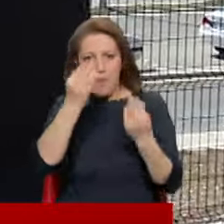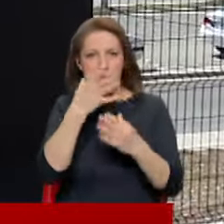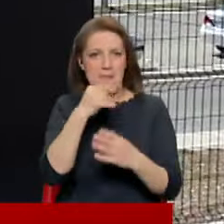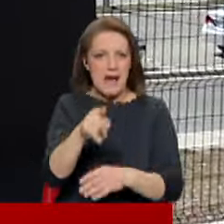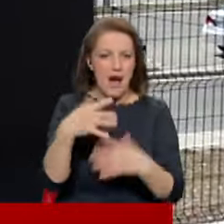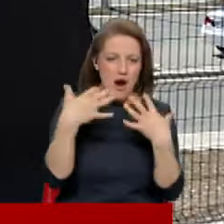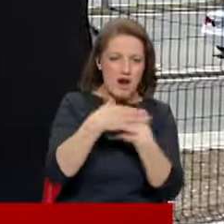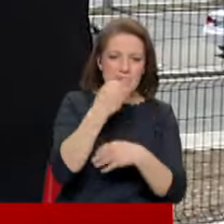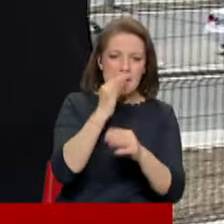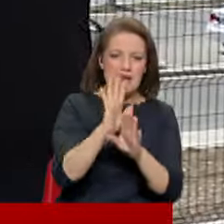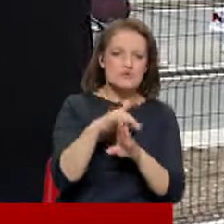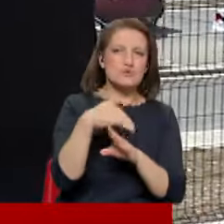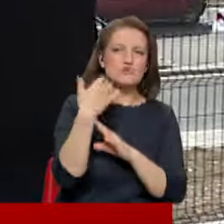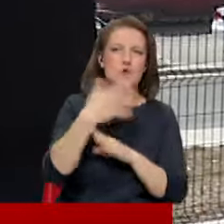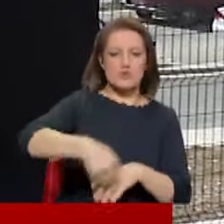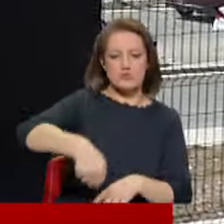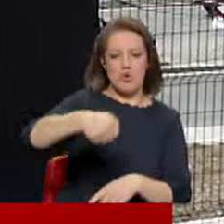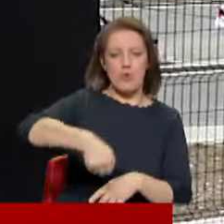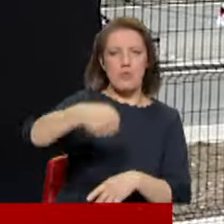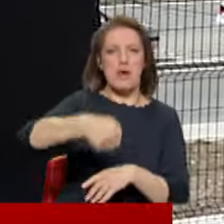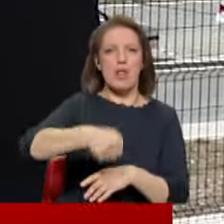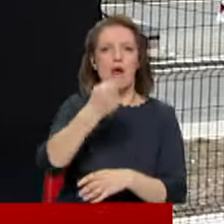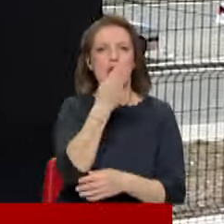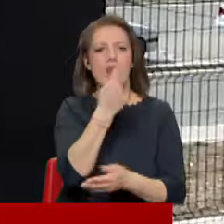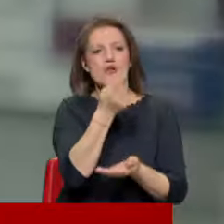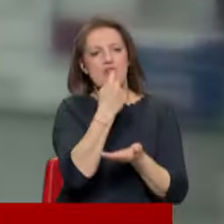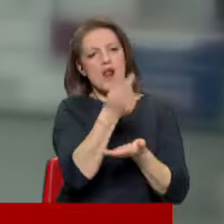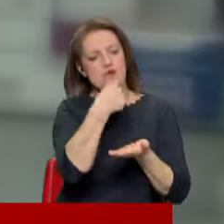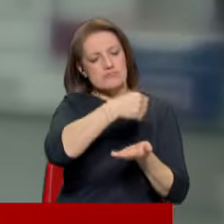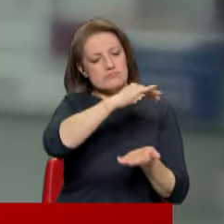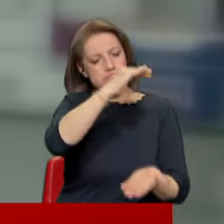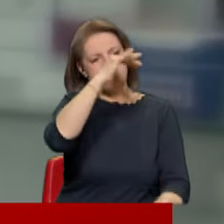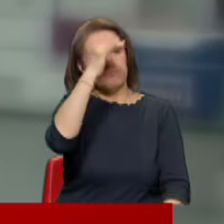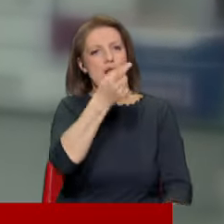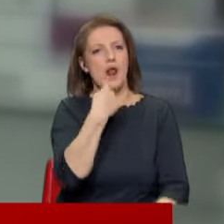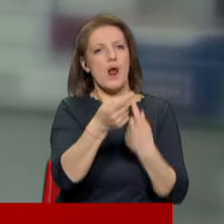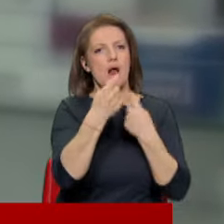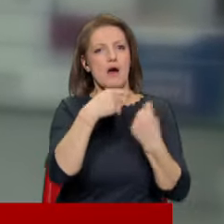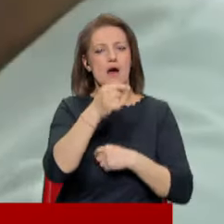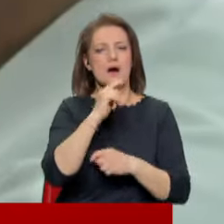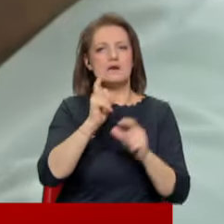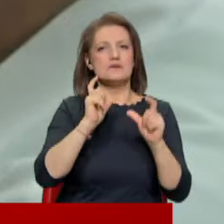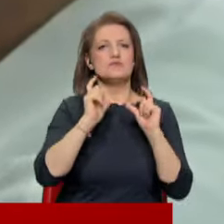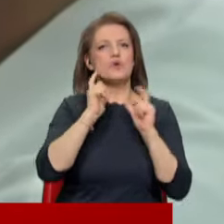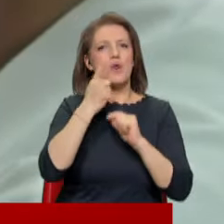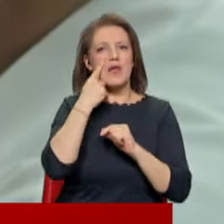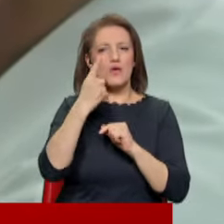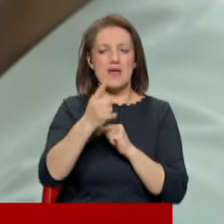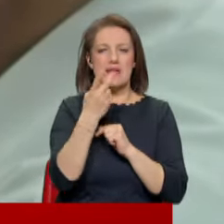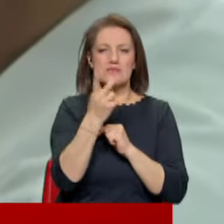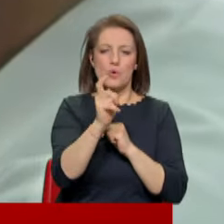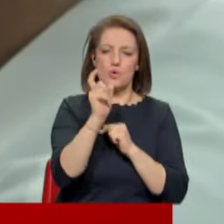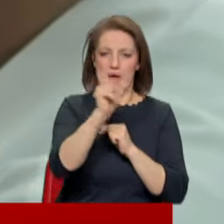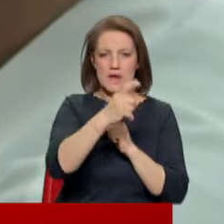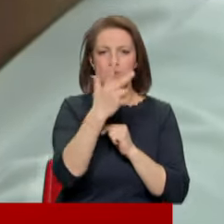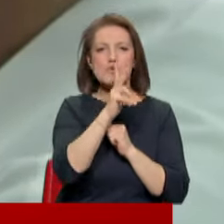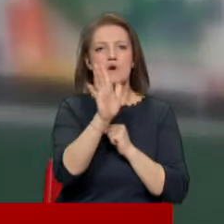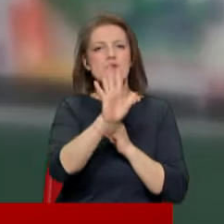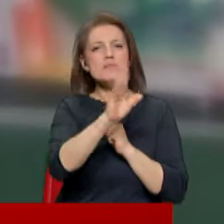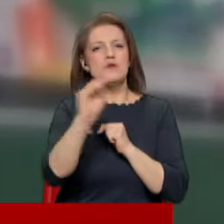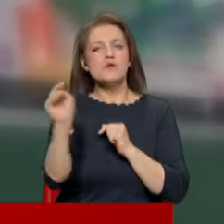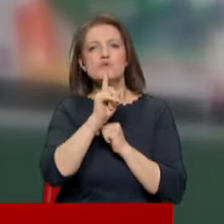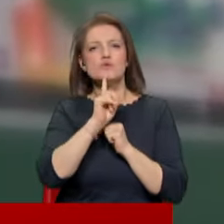akşam yemeklerinden sonrasında torbalar dolusu ilaç tüketmek zorunda kalıyor. SGK verilerine göre 2023 yılının 9 ayında 350